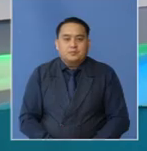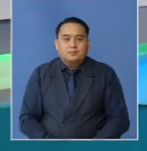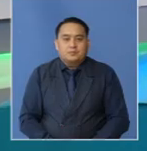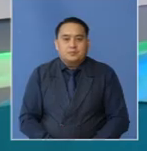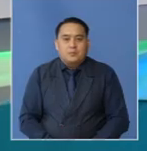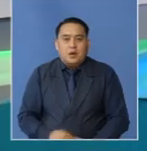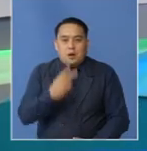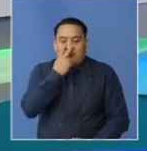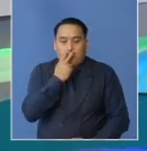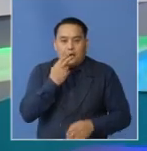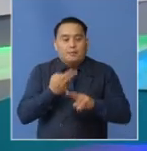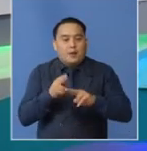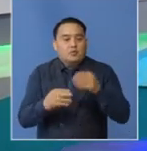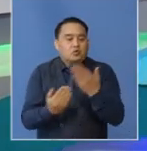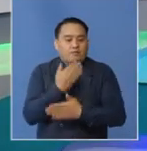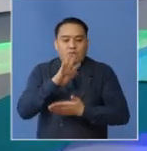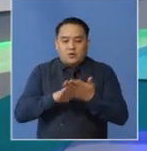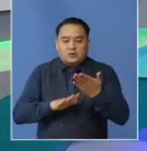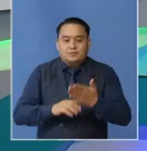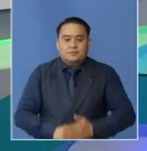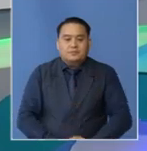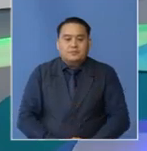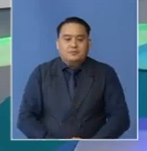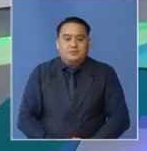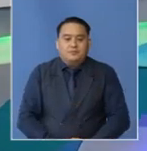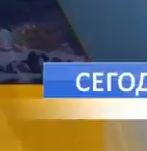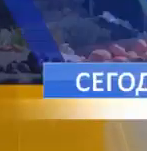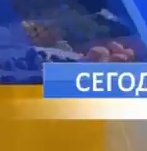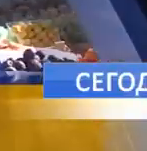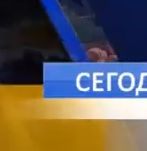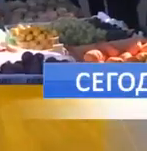Мы продолжаем наш выпуск. Смотрите далее.